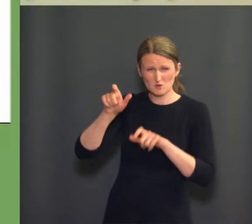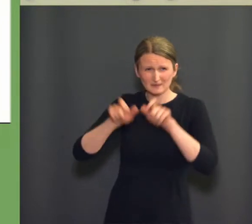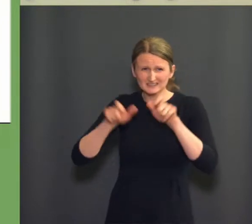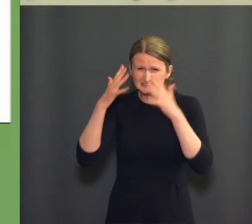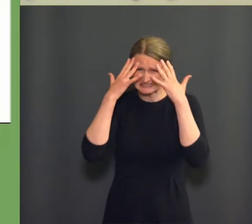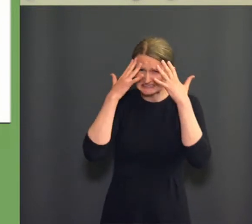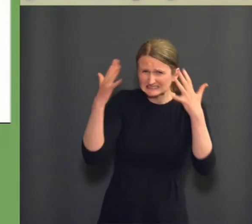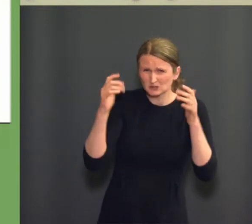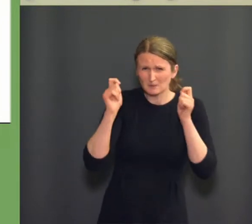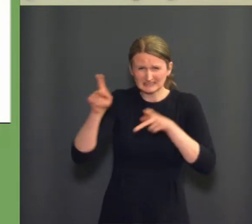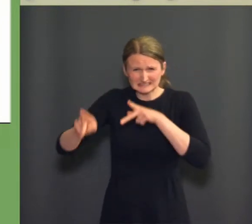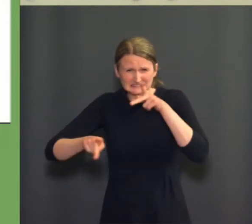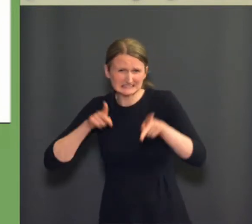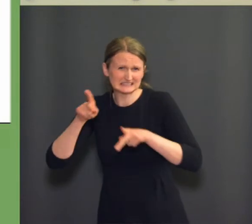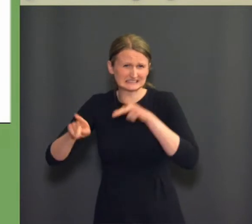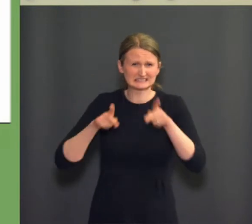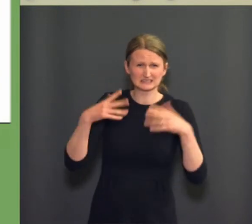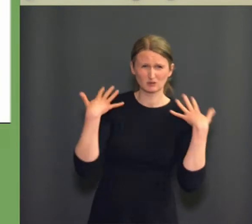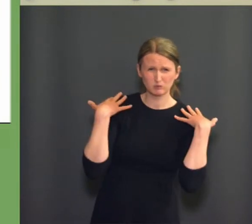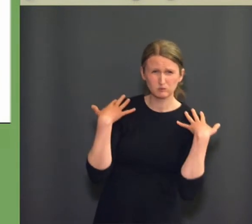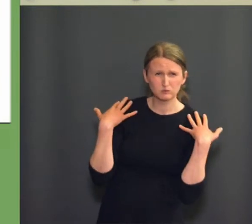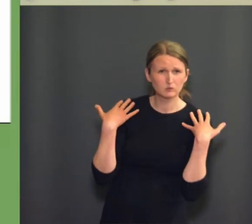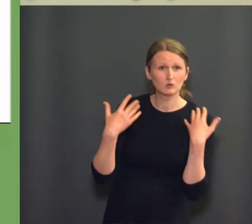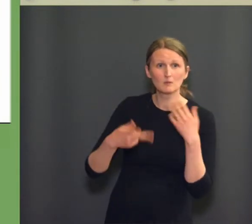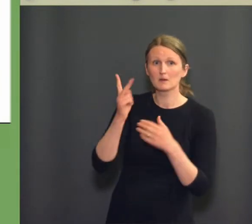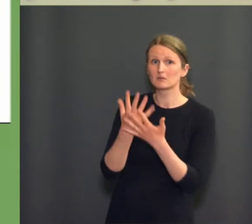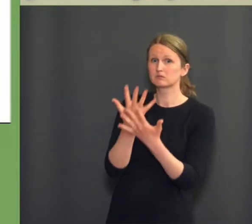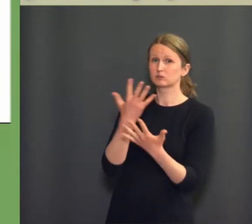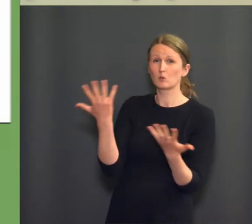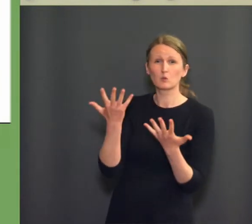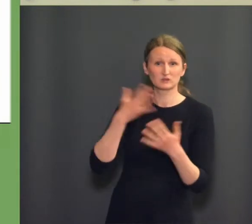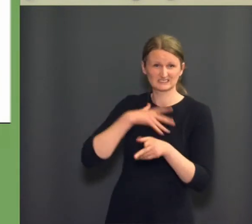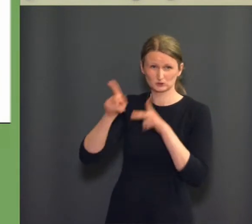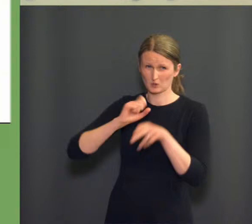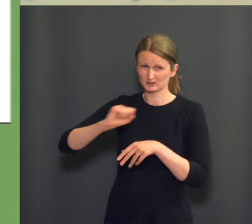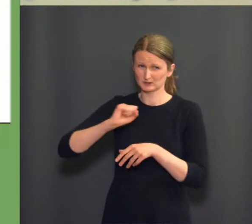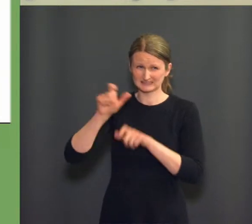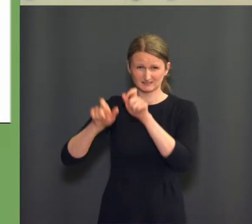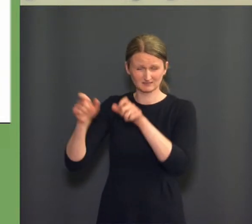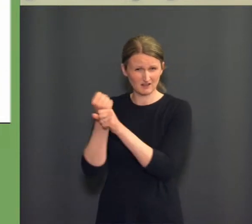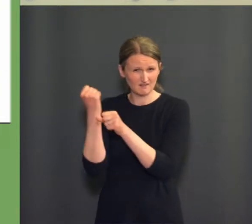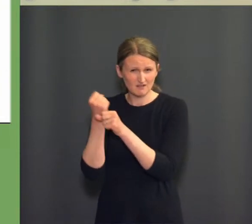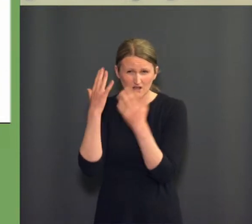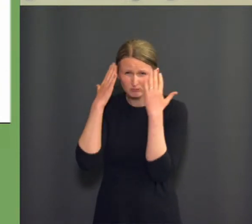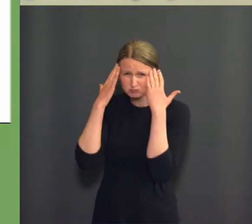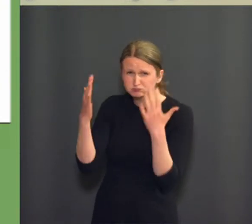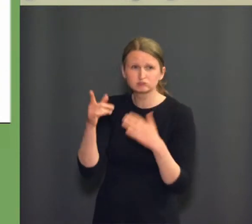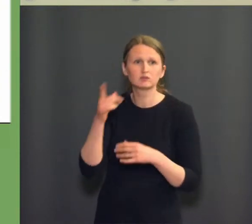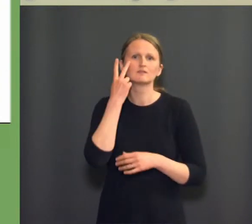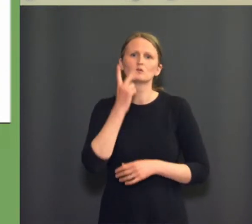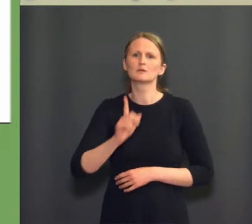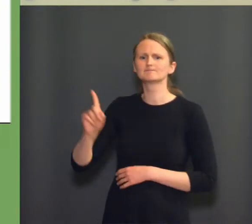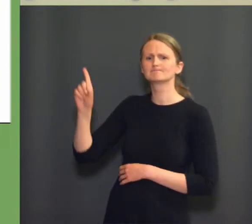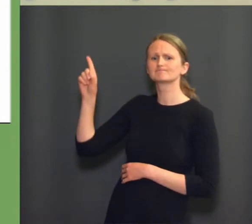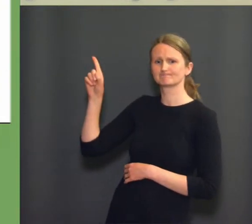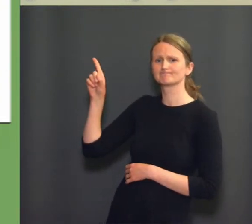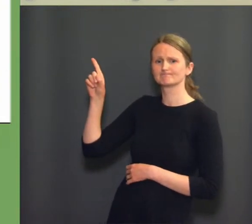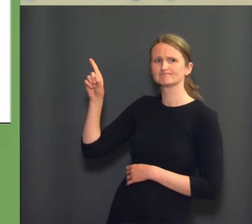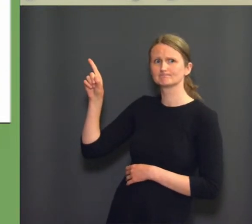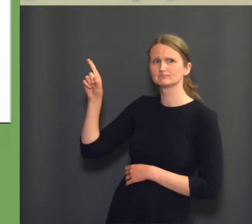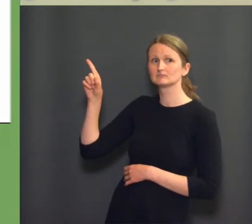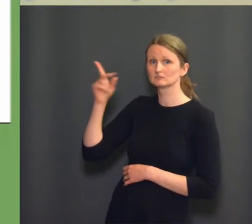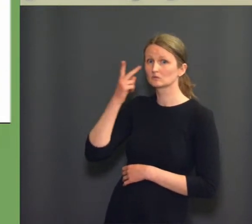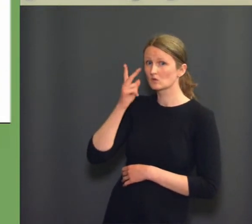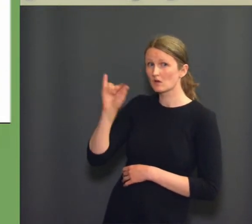dans les soins intensifs. Et vous allez le voir sur la diapositive ici. Alors, ces diapositives vous représentent quoi? Eh bien, elles vous représentent, avec la